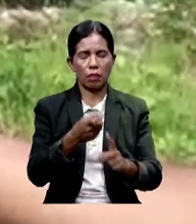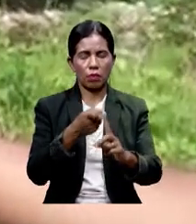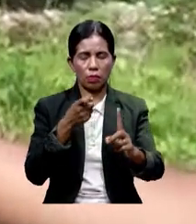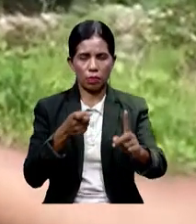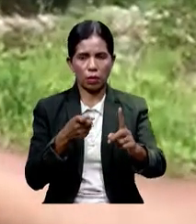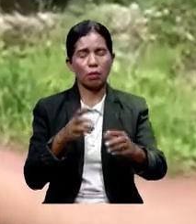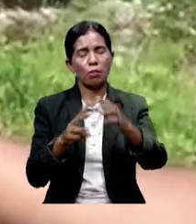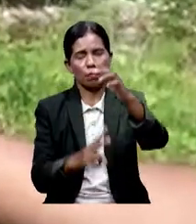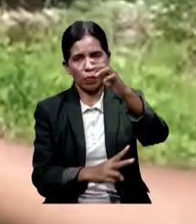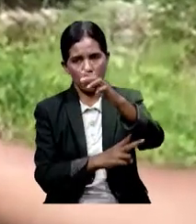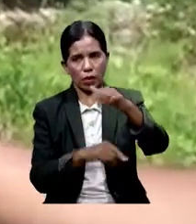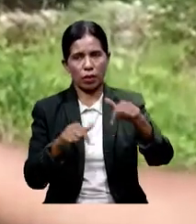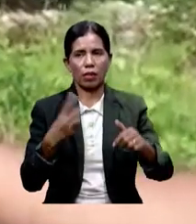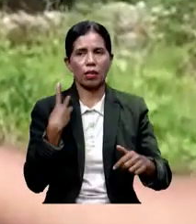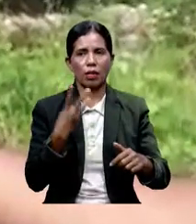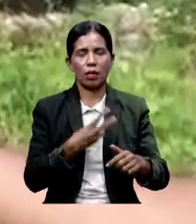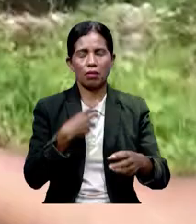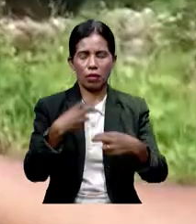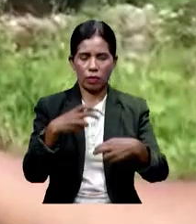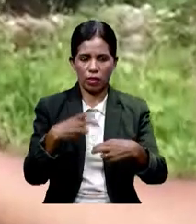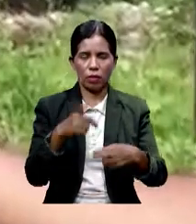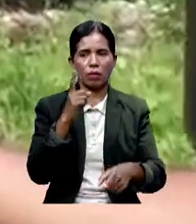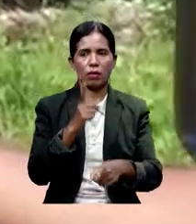diwane. Selain kami araska,